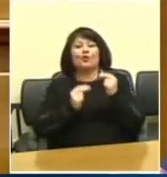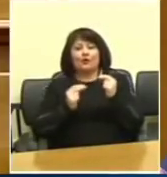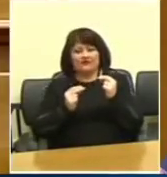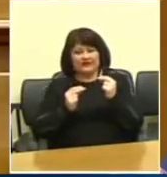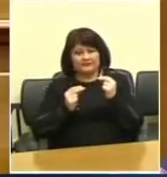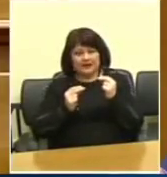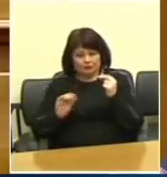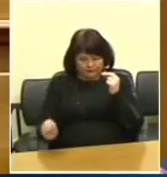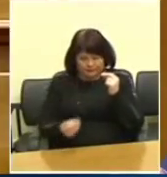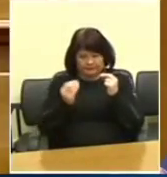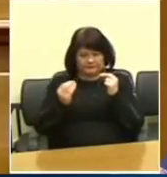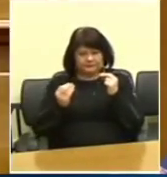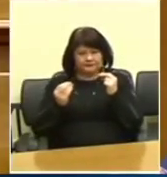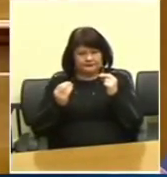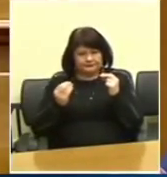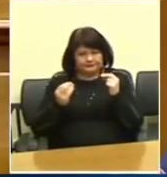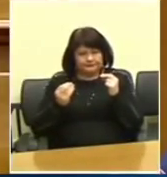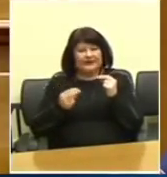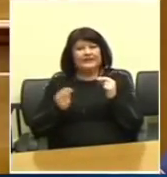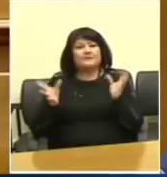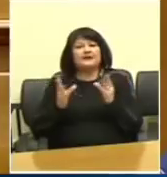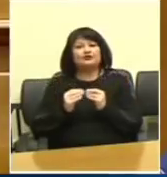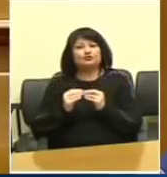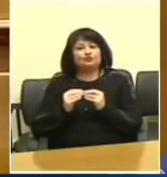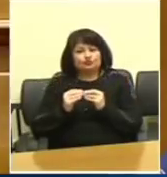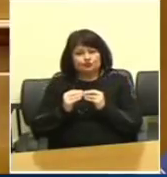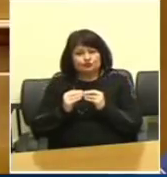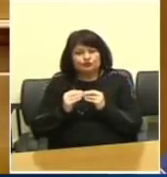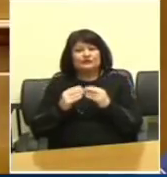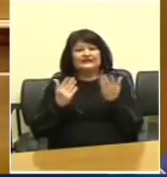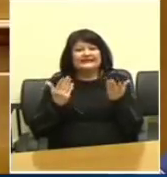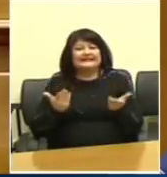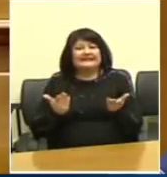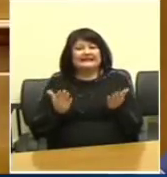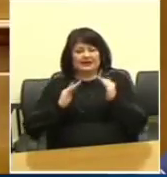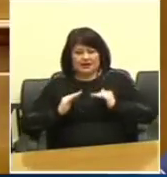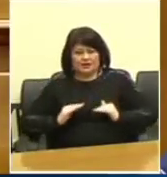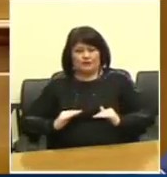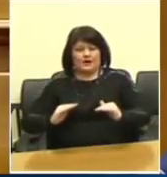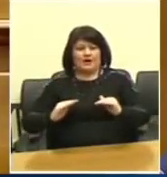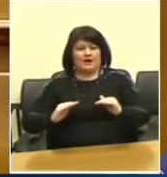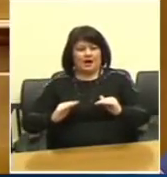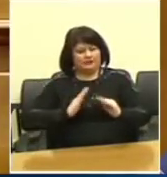γεννάται εις ό,τι αφορά την διατάραξη του ομαλού κυβερνητικού κύκλου της τετραετίας.